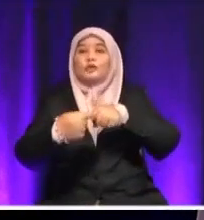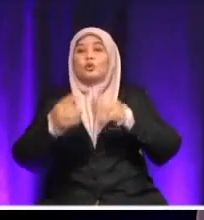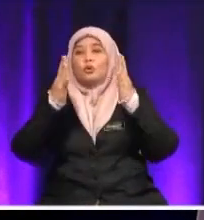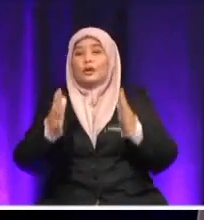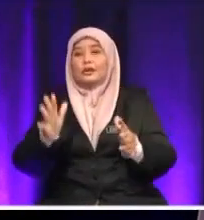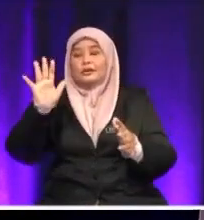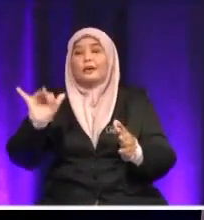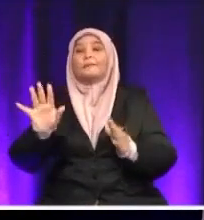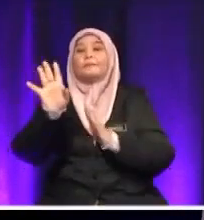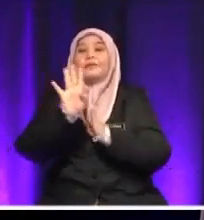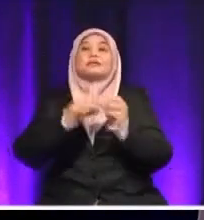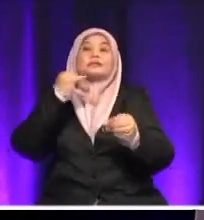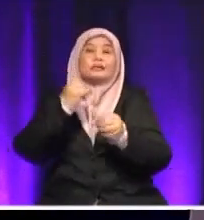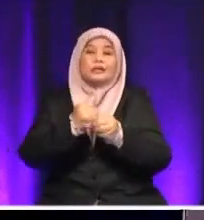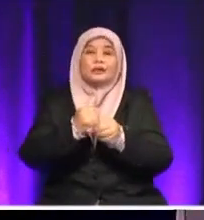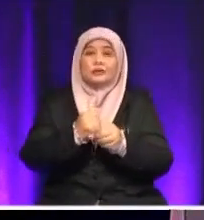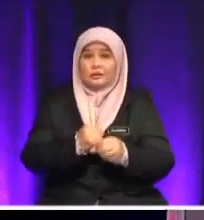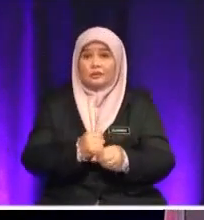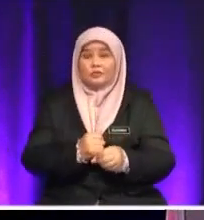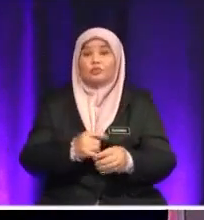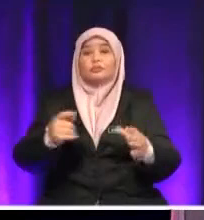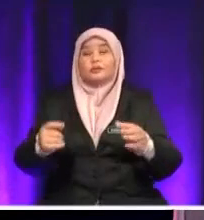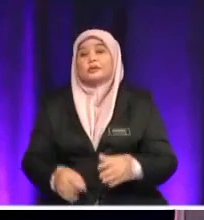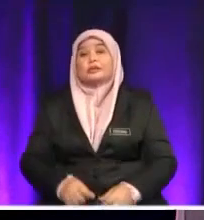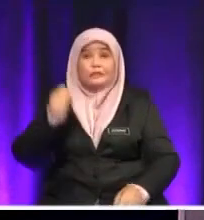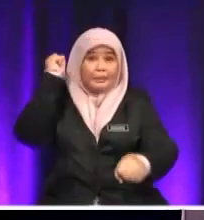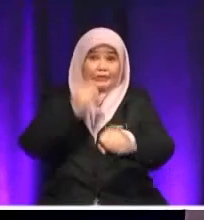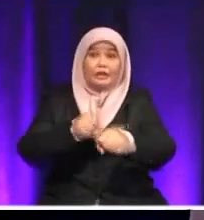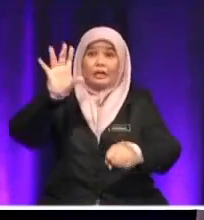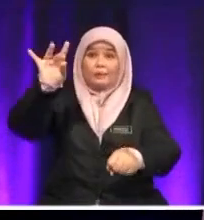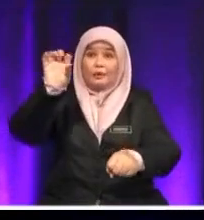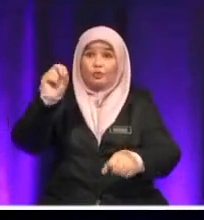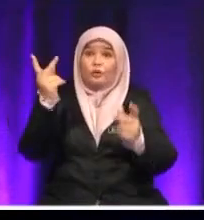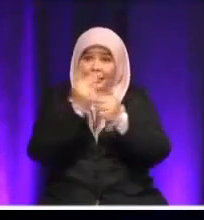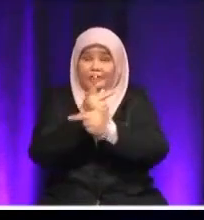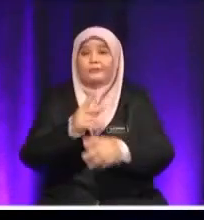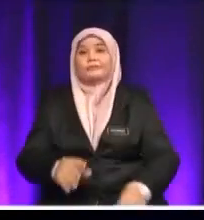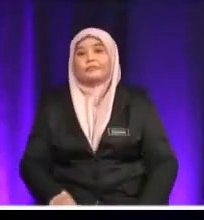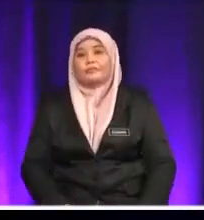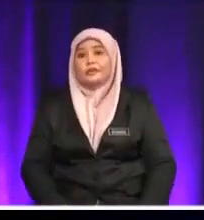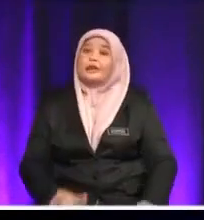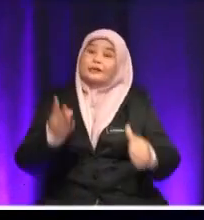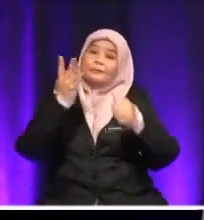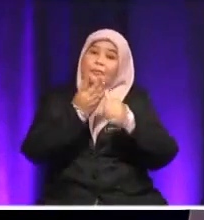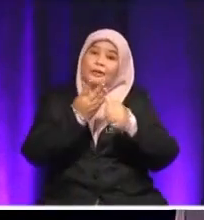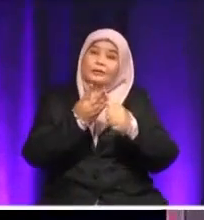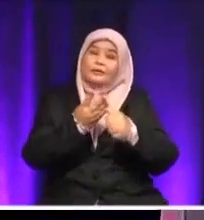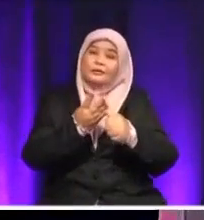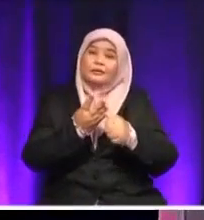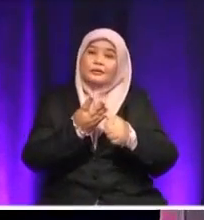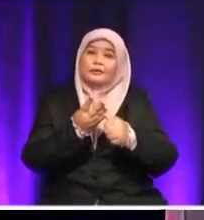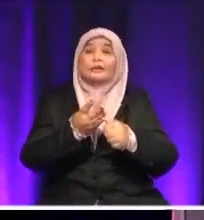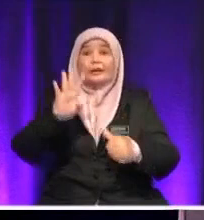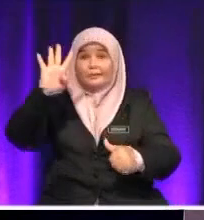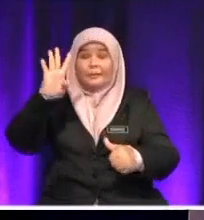berzina dan hukumannya ialah 80 kali sebatan. Itu qazaf. Kita ada yang keempat iaitu apa dia?